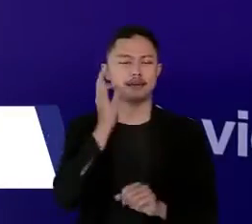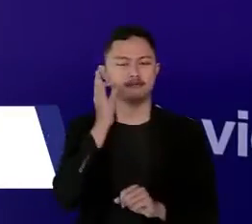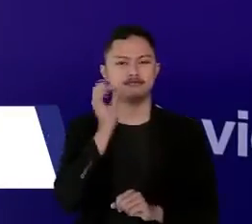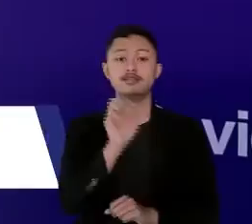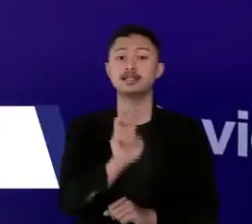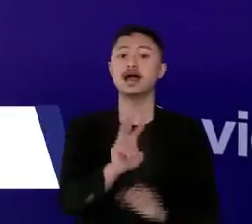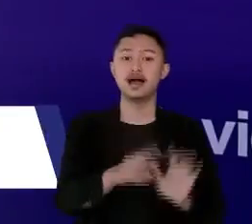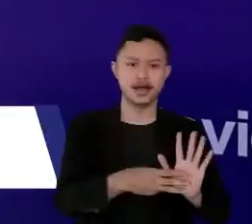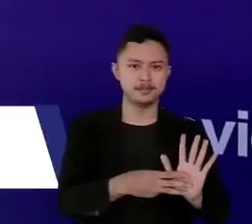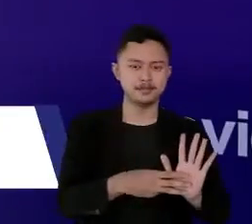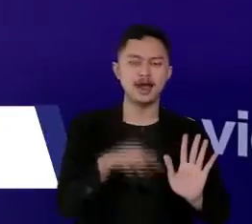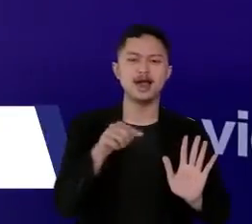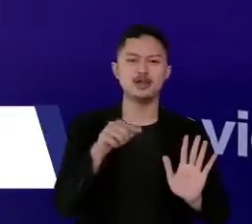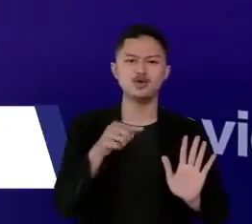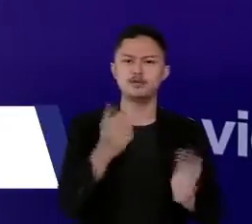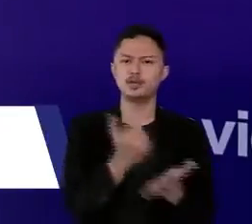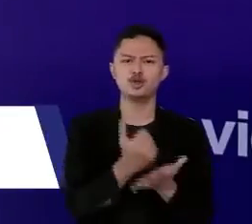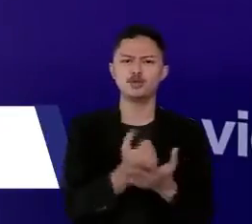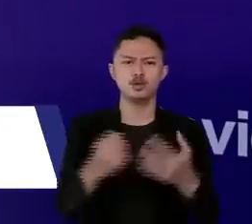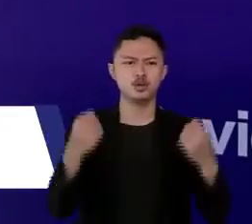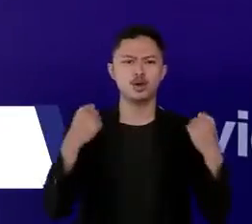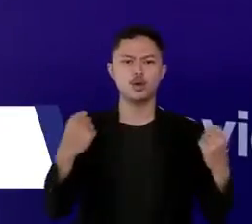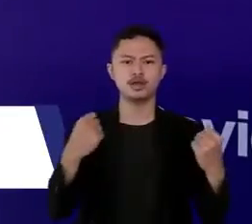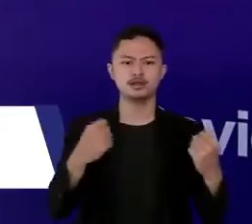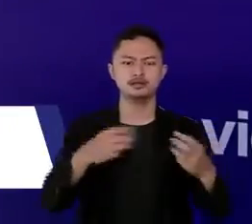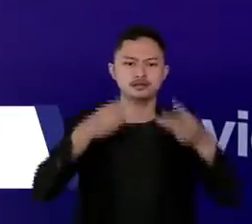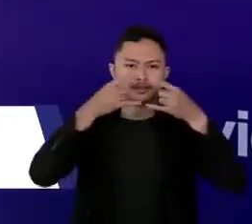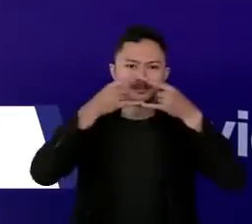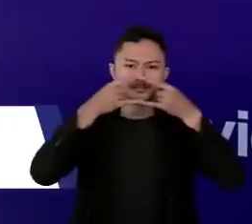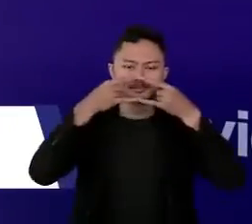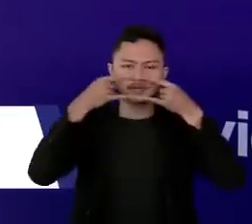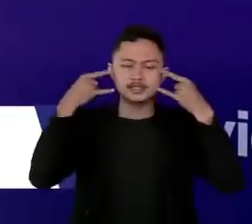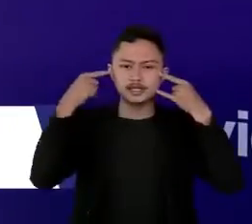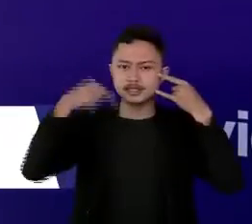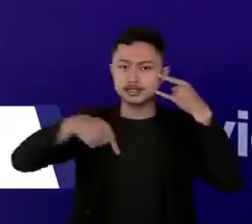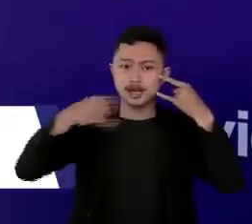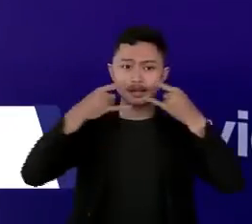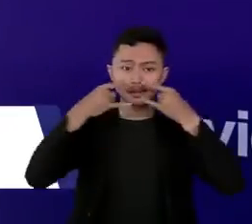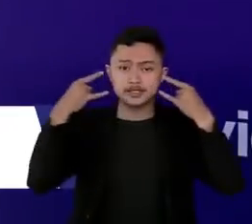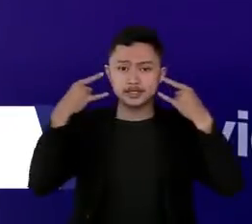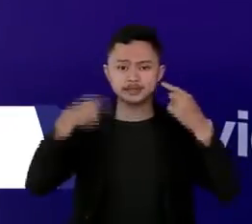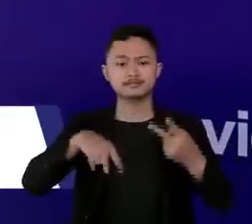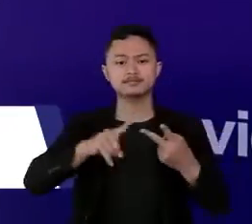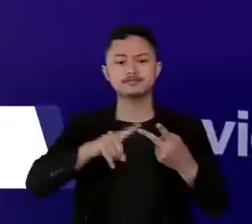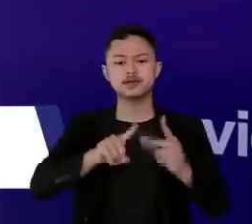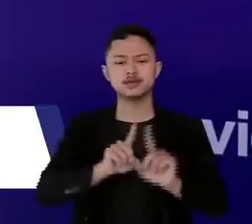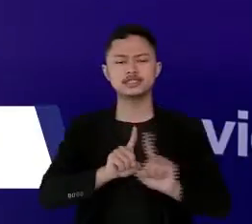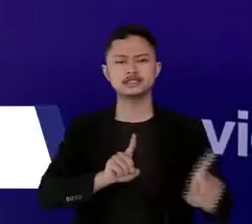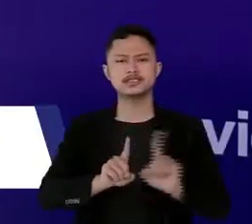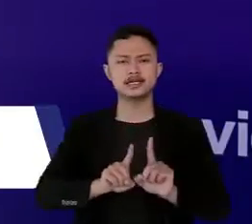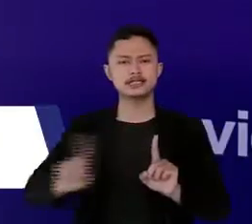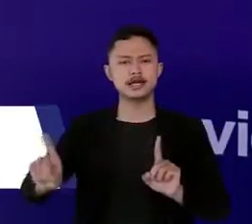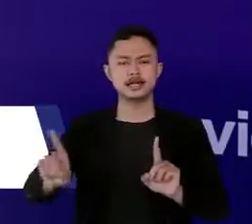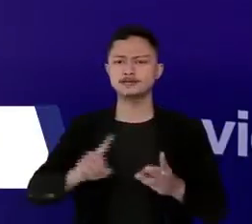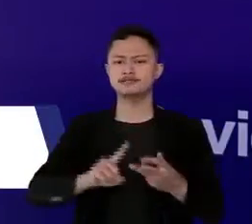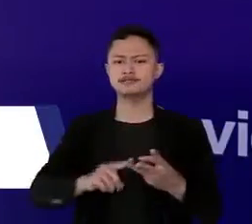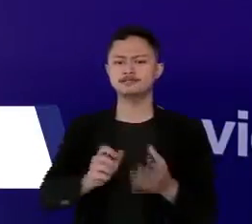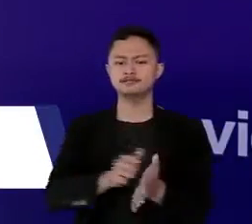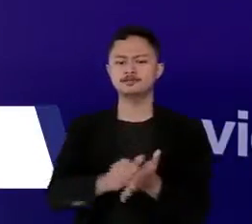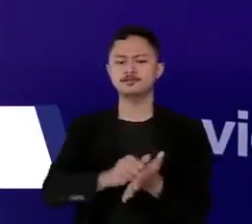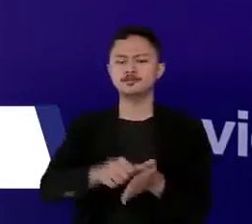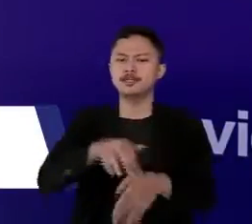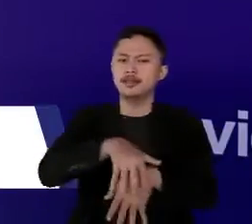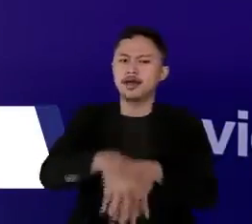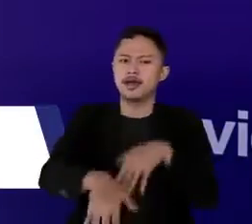m3m itu kan sangat-sangat kuat itu memakai masker seperti sekarang kita lakukan menjaga jarak mencuci tangan lalu